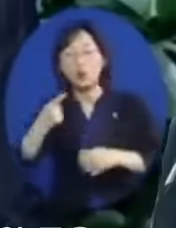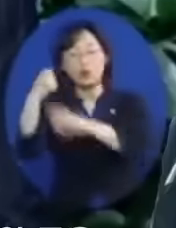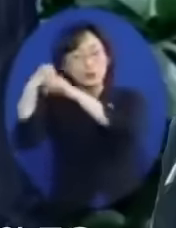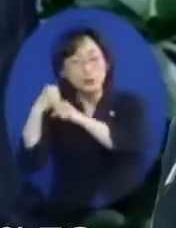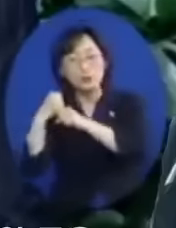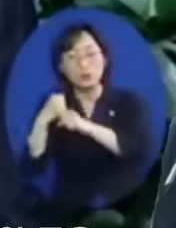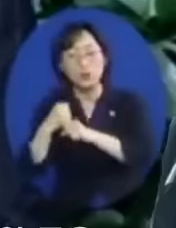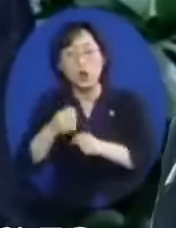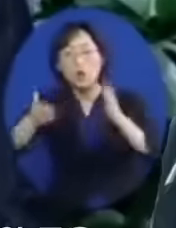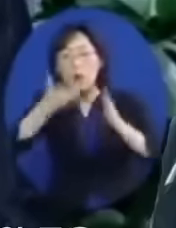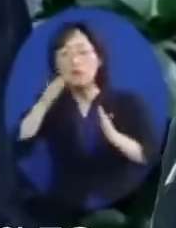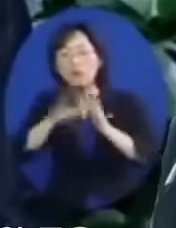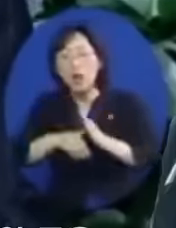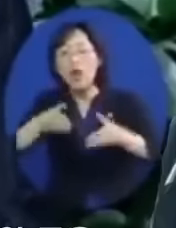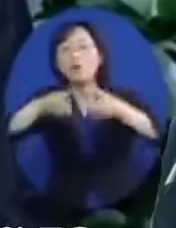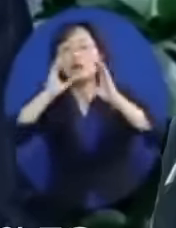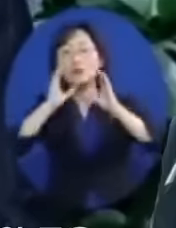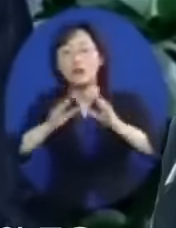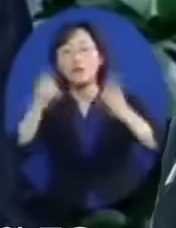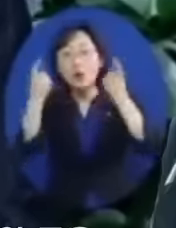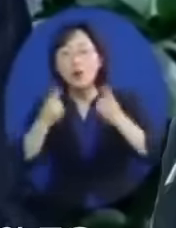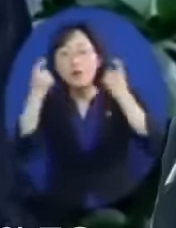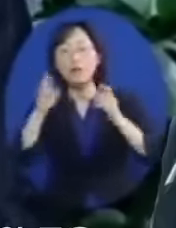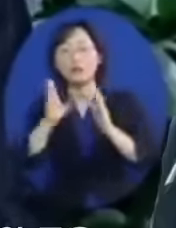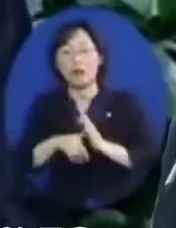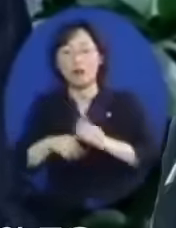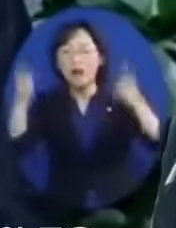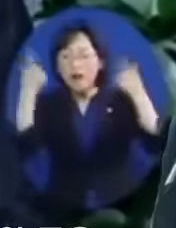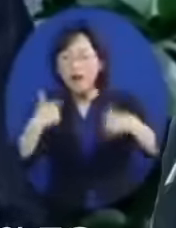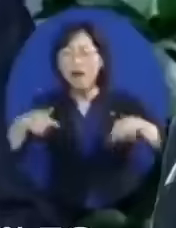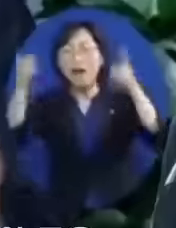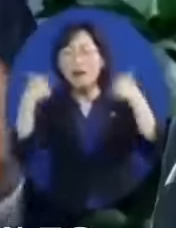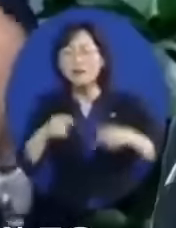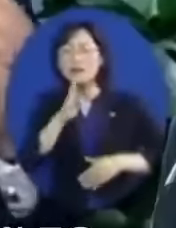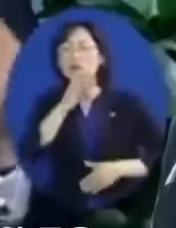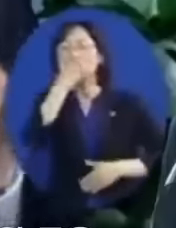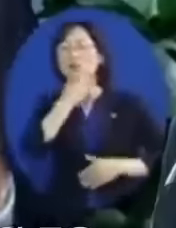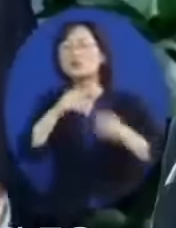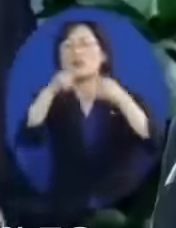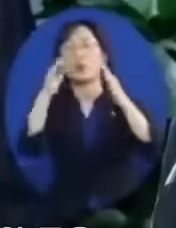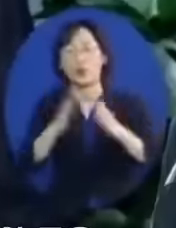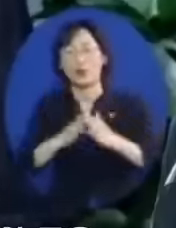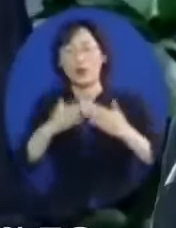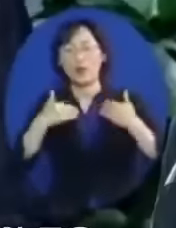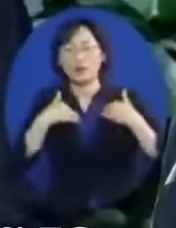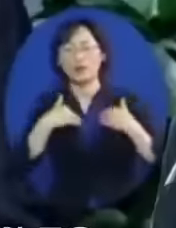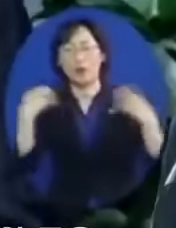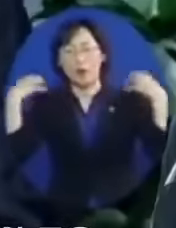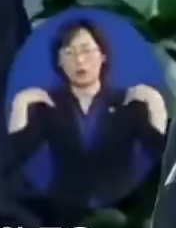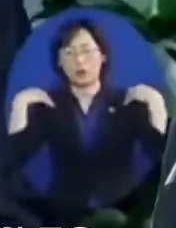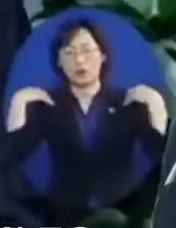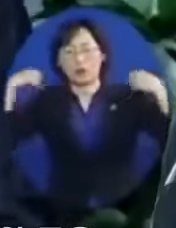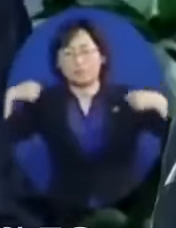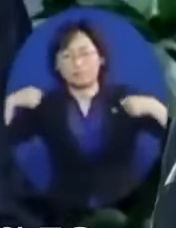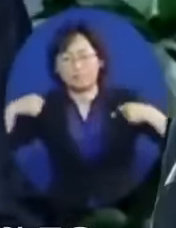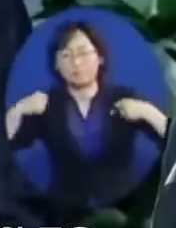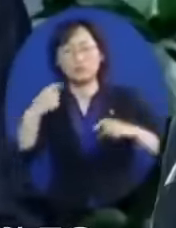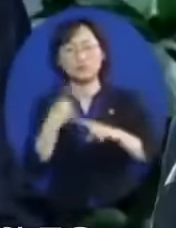짊어지고 먹을 때도 마실 때도 여행할 때도 항상 순복음교회가 내 어깨 위에 얹혀